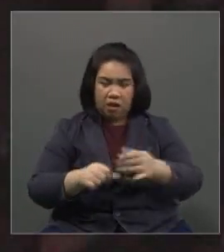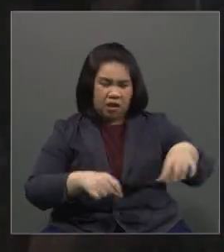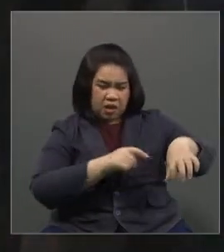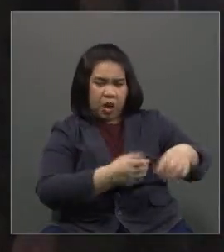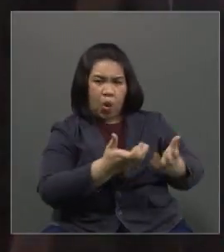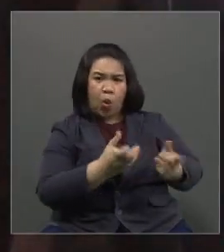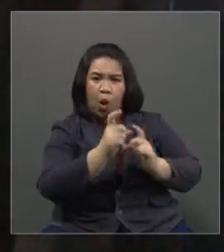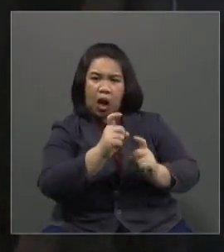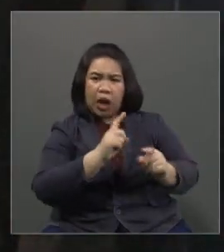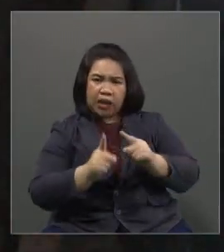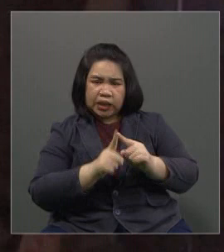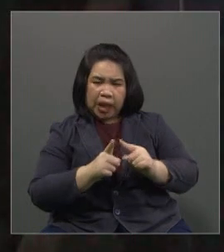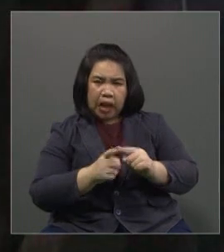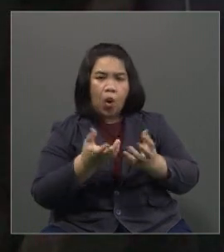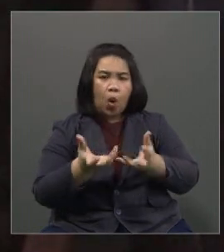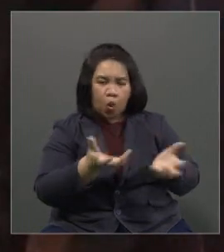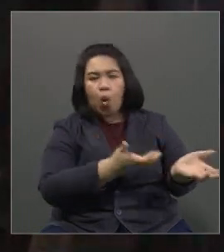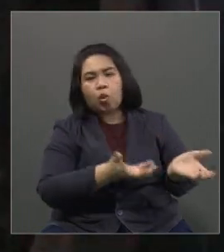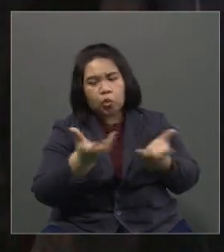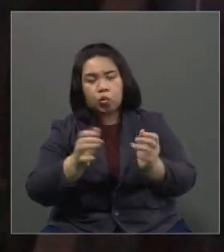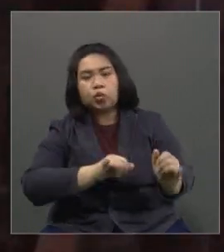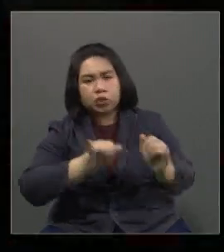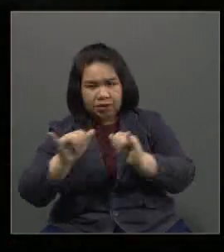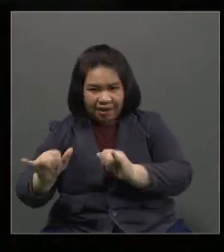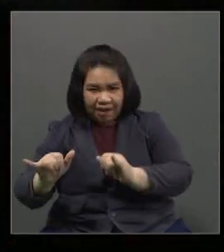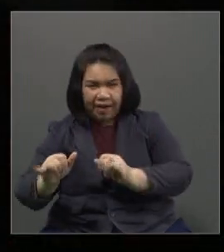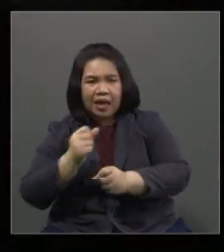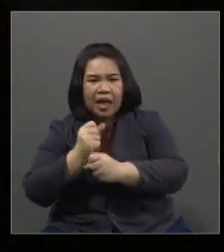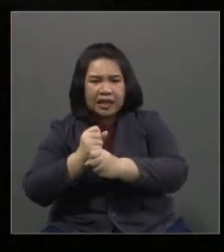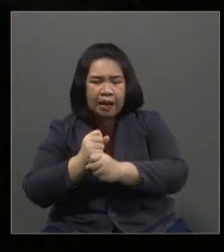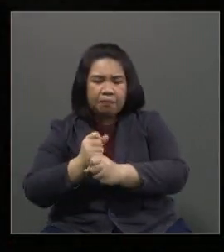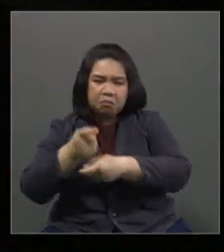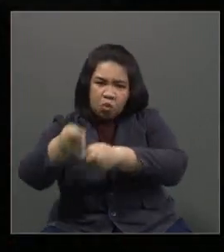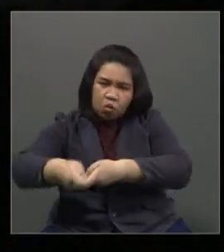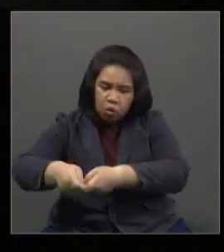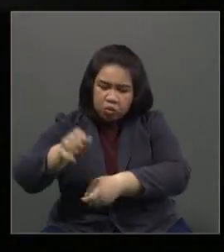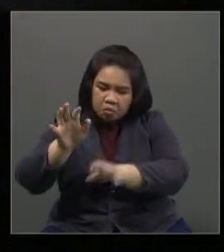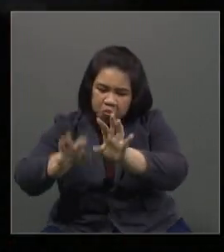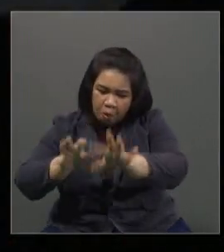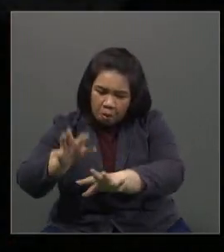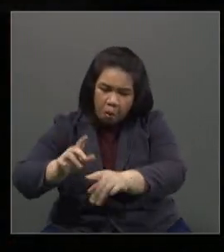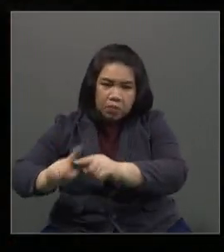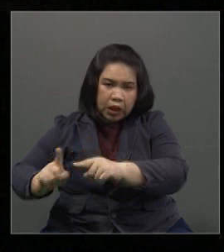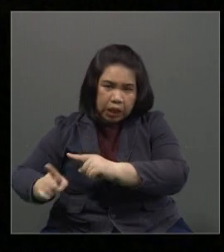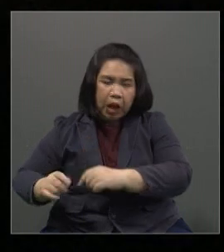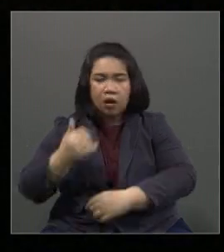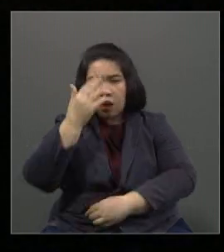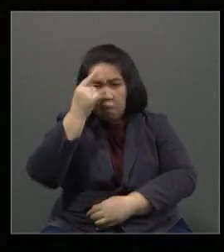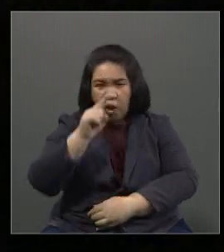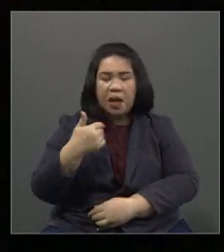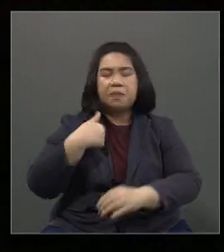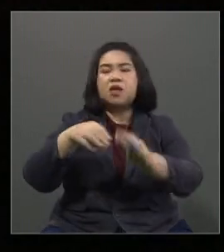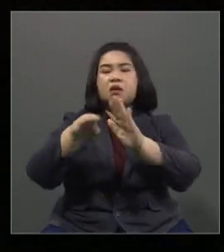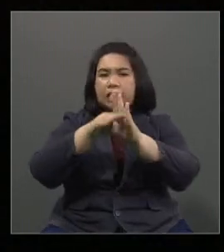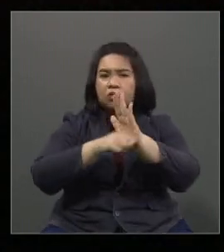เนี่ยอีกประมาณ 1เดือนนับจากนี้นะคะเนื่องจากว่าจะต้องมีการบริหารจัดการขนย้ายสารเคมีออกจากพื้นที่เพื่อกำจัดตามกระ